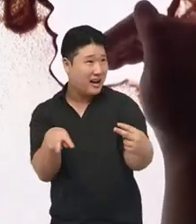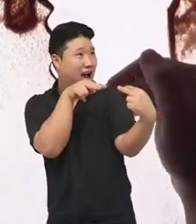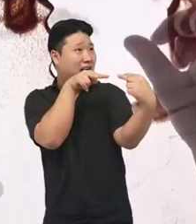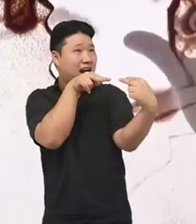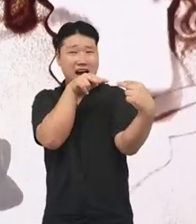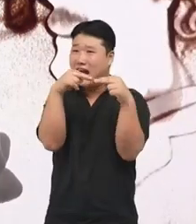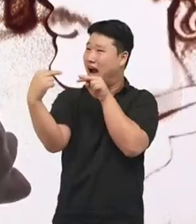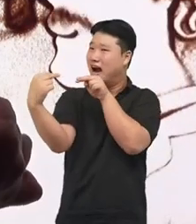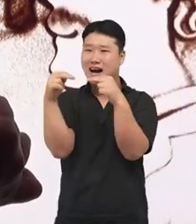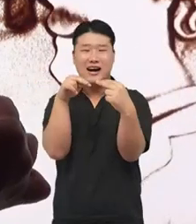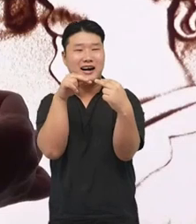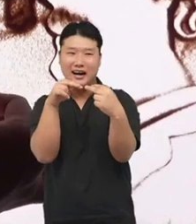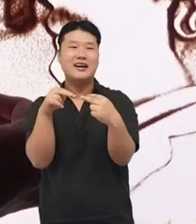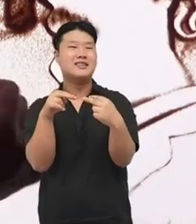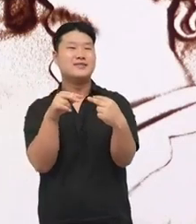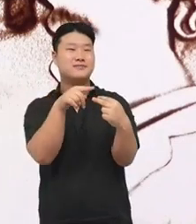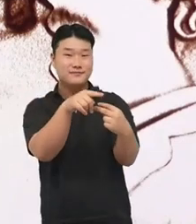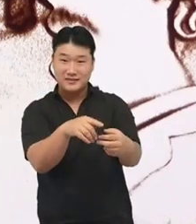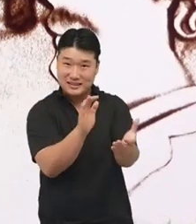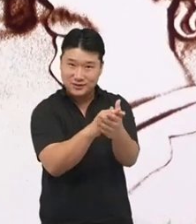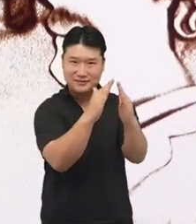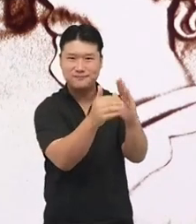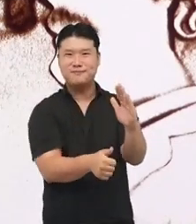맞이하여 주었어요. 존슨의 집